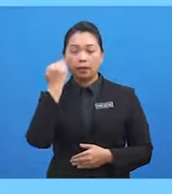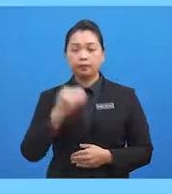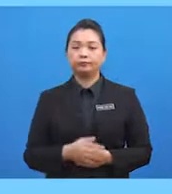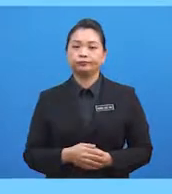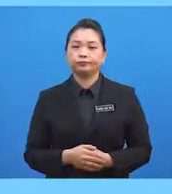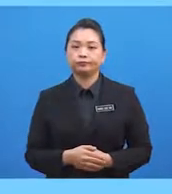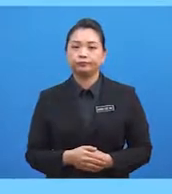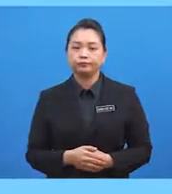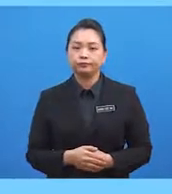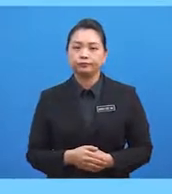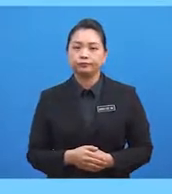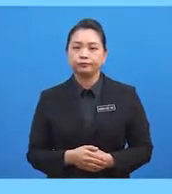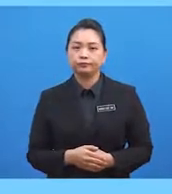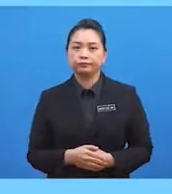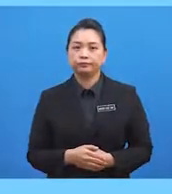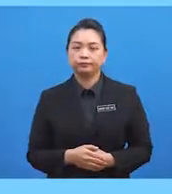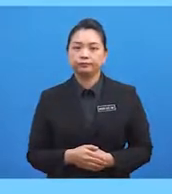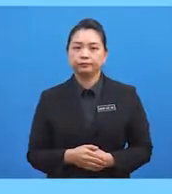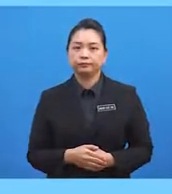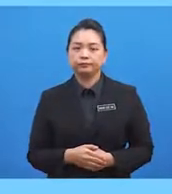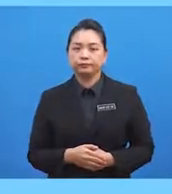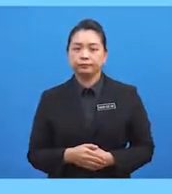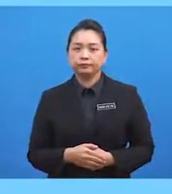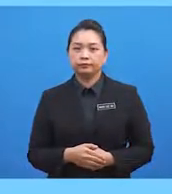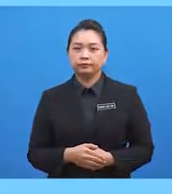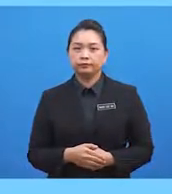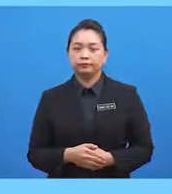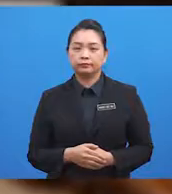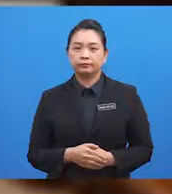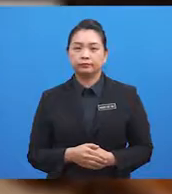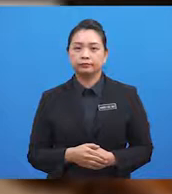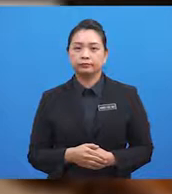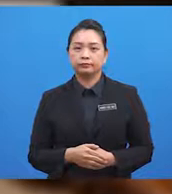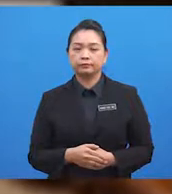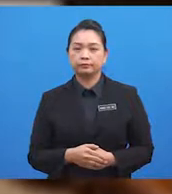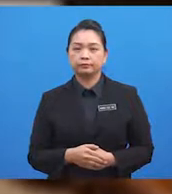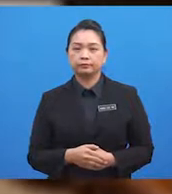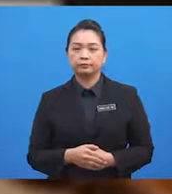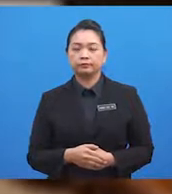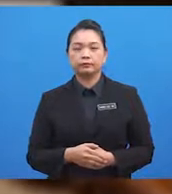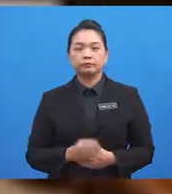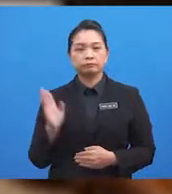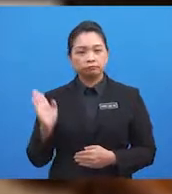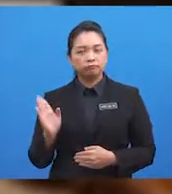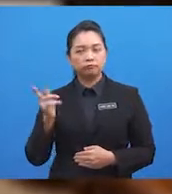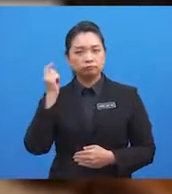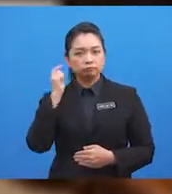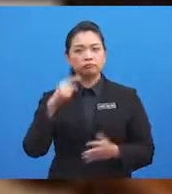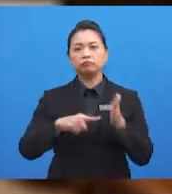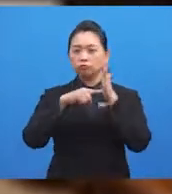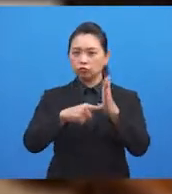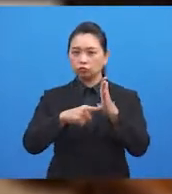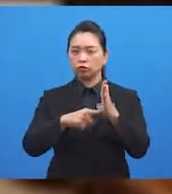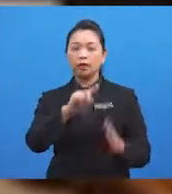mengikut bahagian ke-15 Perlembagaan Persekutuan. Hal ini menunjukkan Yang di-Pertuan